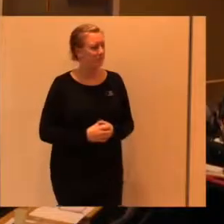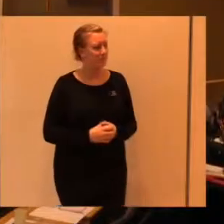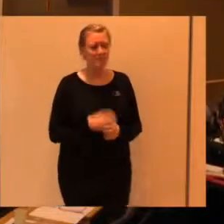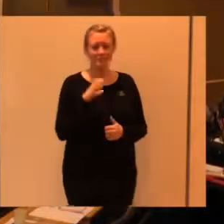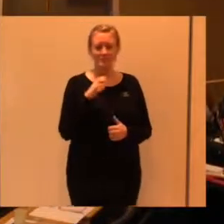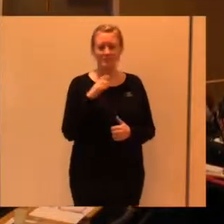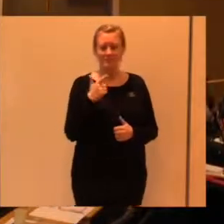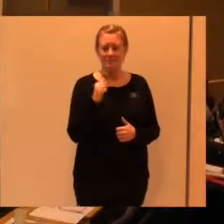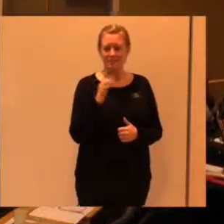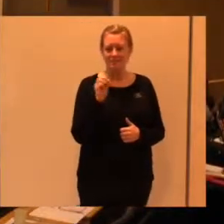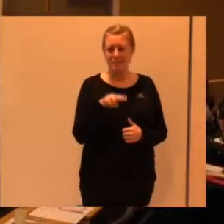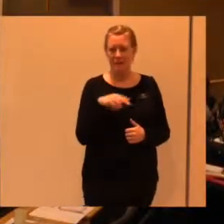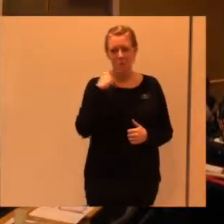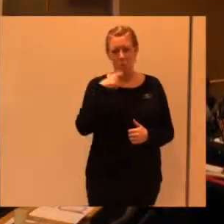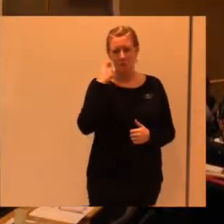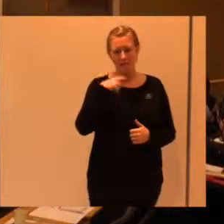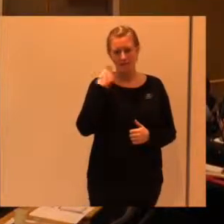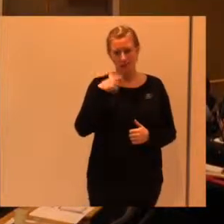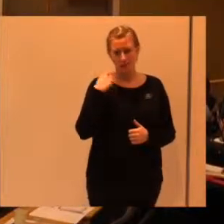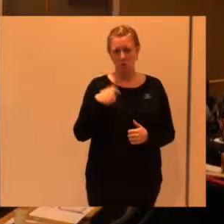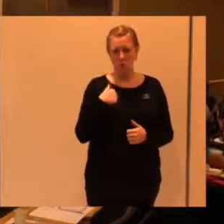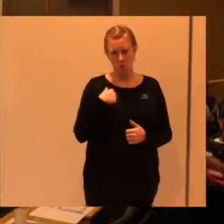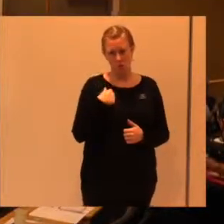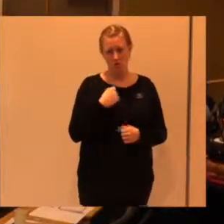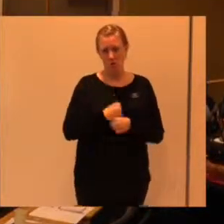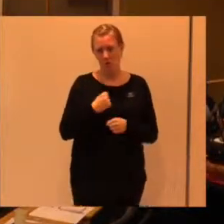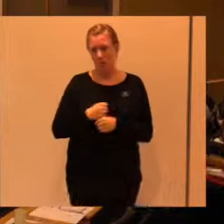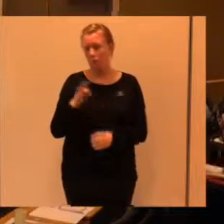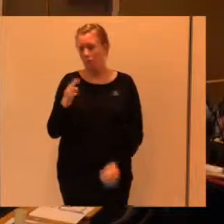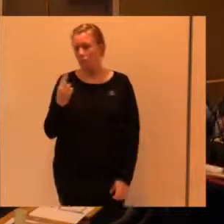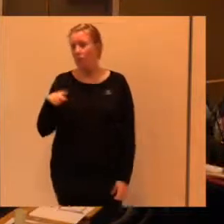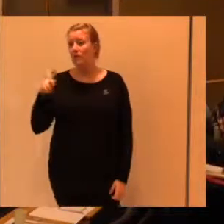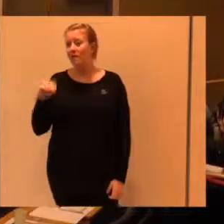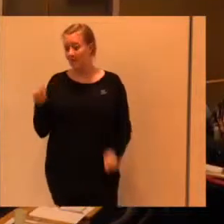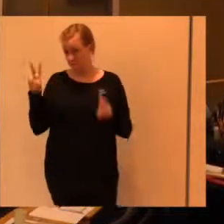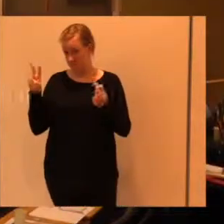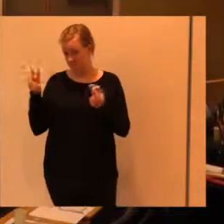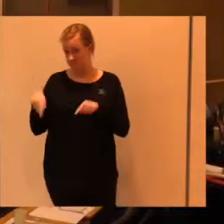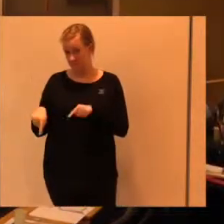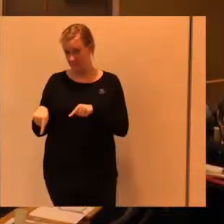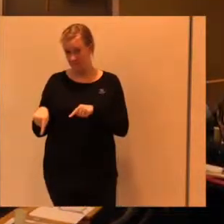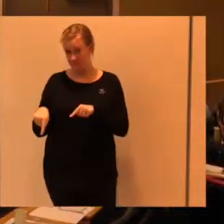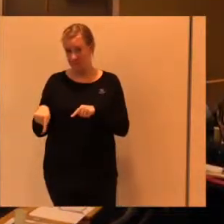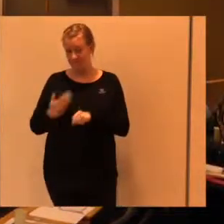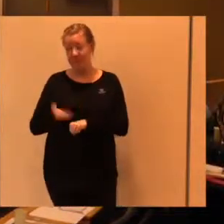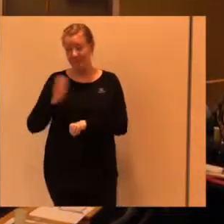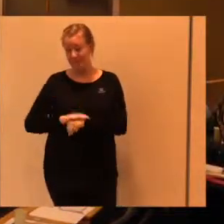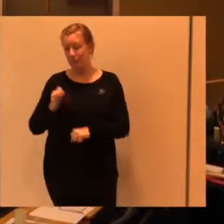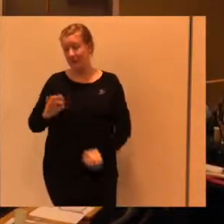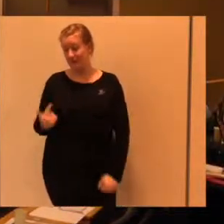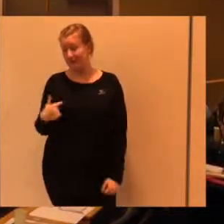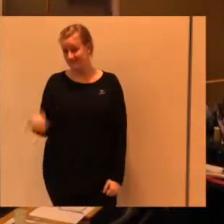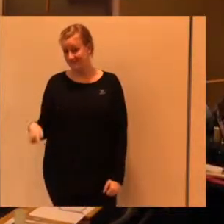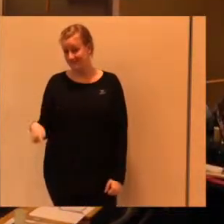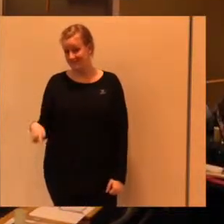Jag heter Stefan Johansson och jag delar min tid med att vara på ett ställe som heter Funka. När jag är på Funka så är jag expert på tillgänglighet och